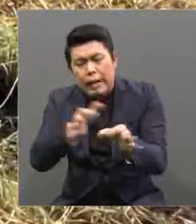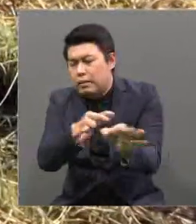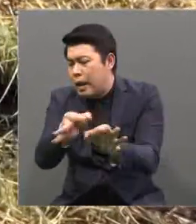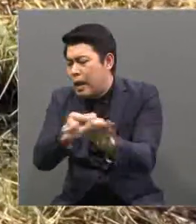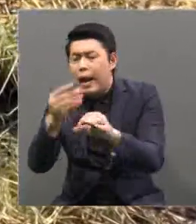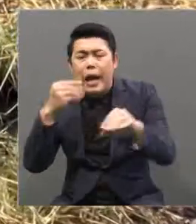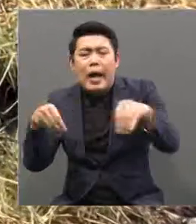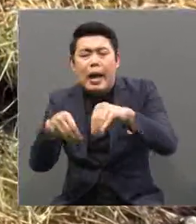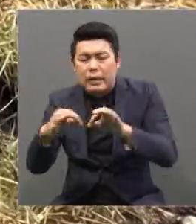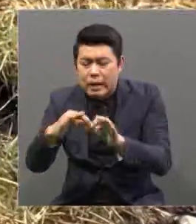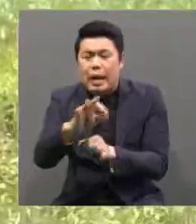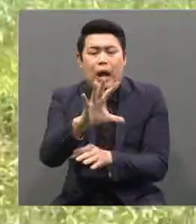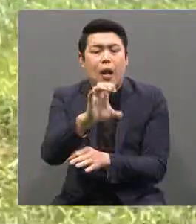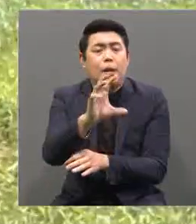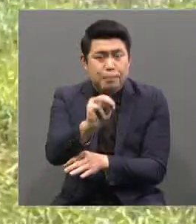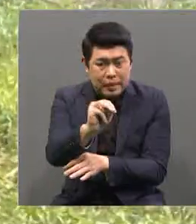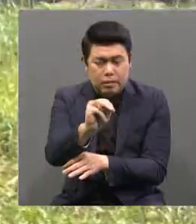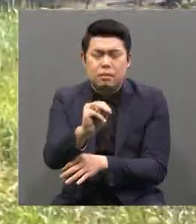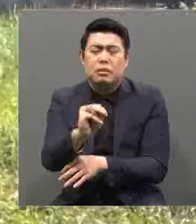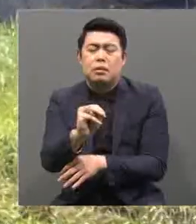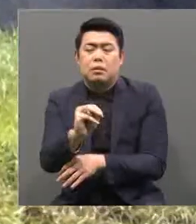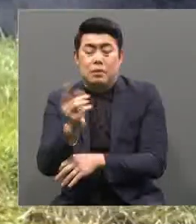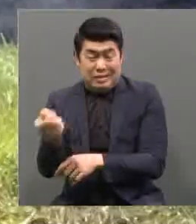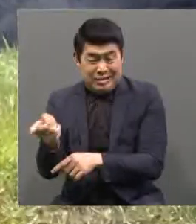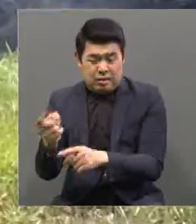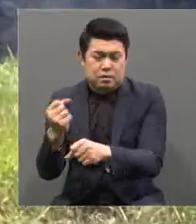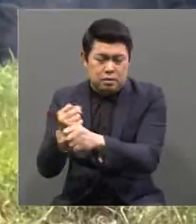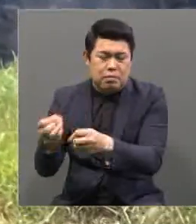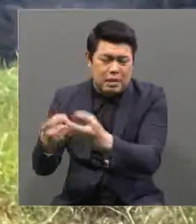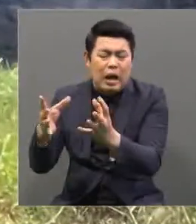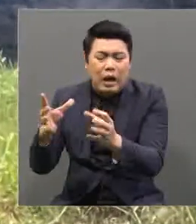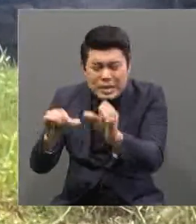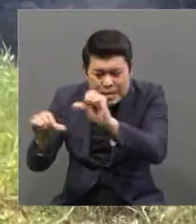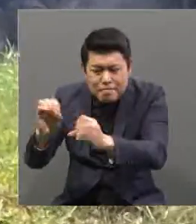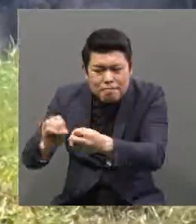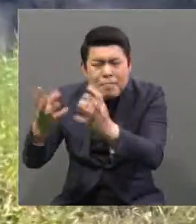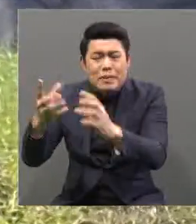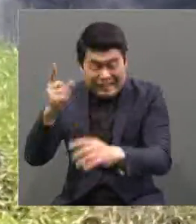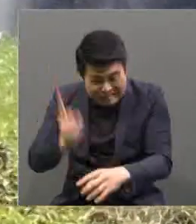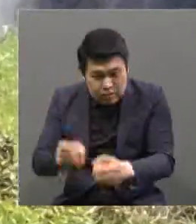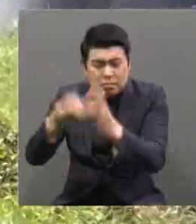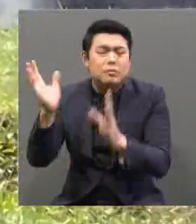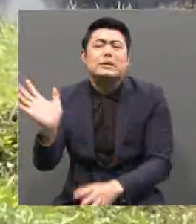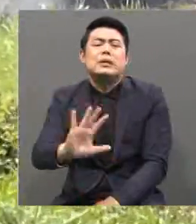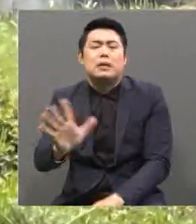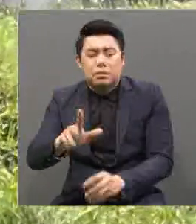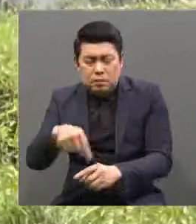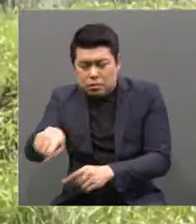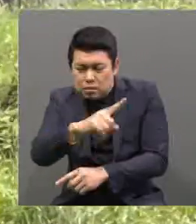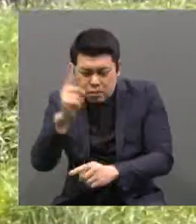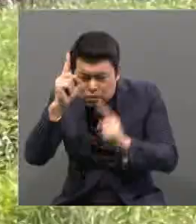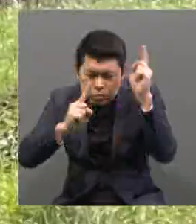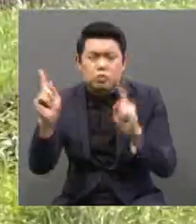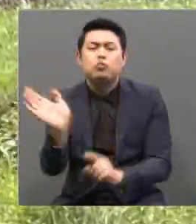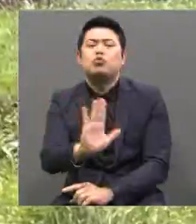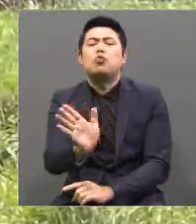าศัยอยู่ในระยะ500 เมตรเนี่ยนะคะบอกว่าสิ่งที่เกิดขึ้นเนี่ยเป็นเพียงสารเคมีลุกไหม้ไม่ใช่วัตถุระเบิดประชาชนจะได้ไม่เกิด